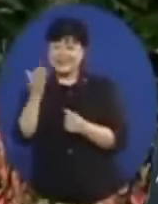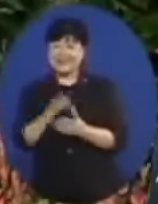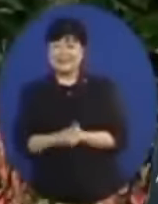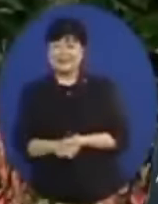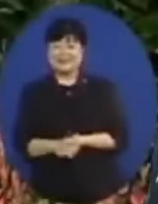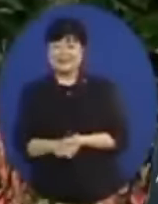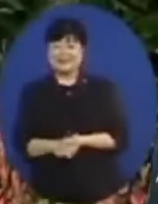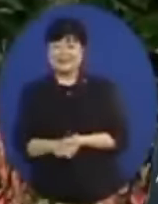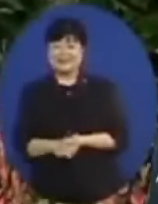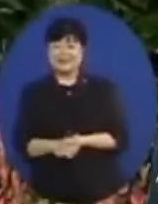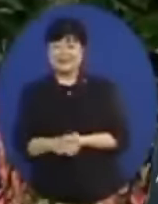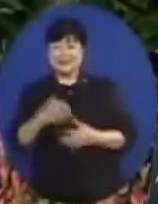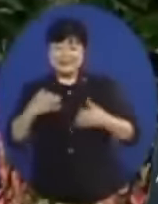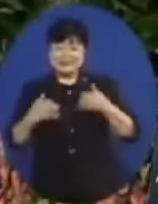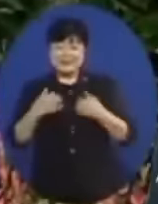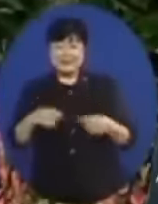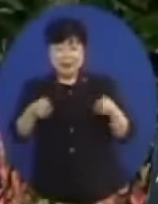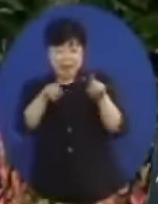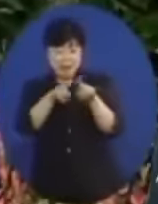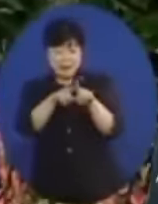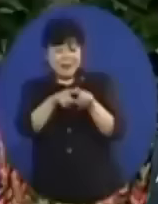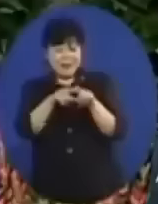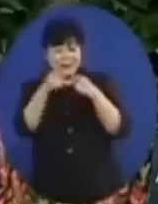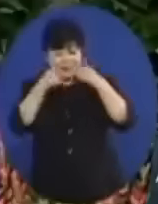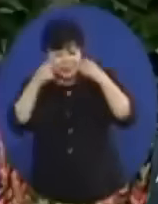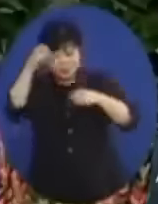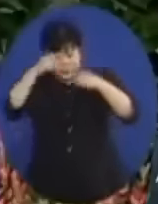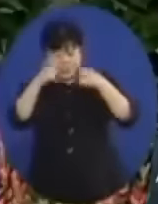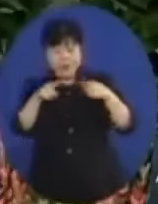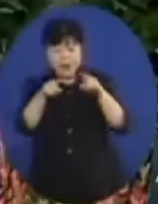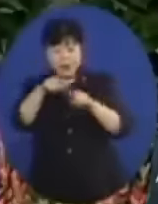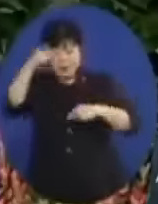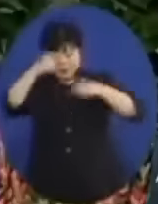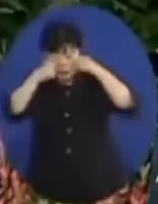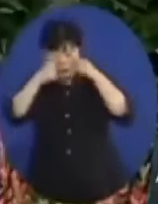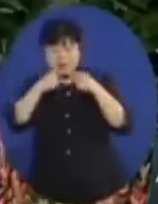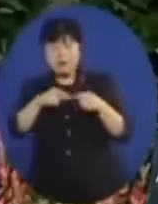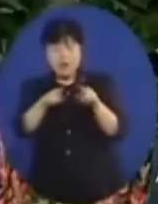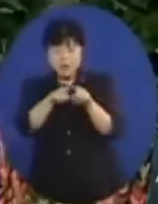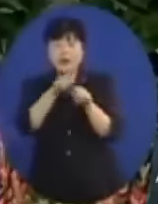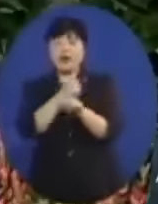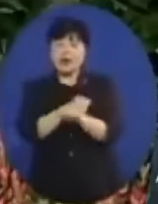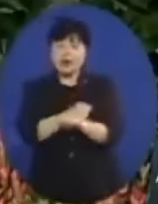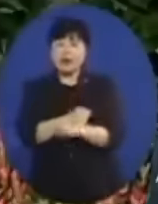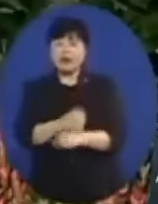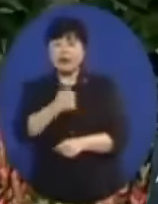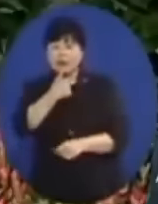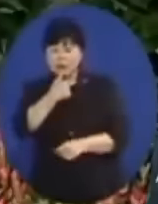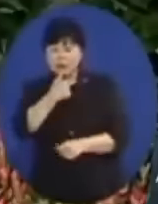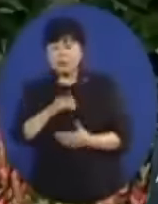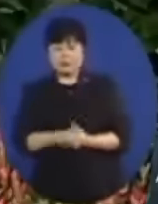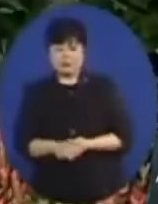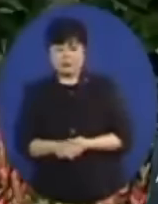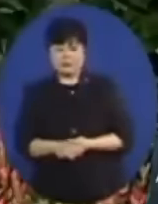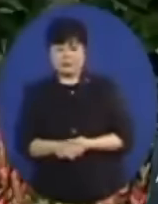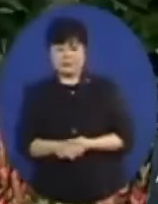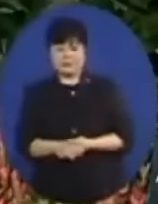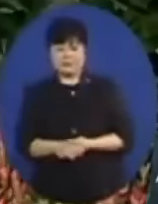말합니다. 즐거워하는 자와 함께 즐거워하고 우는 자와 함께 울라. 로마서 12장